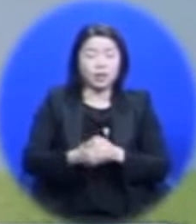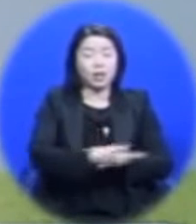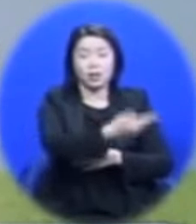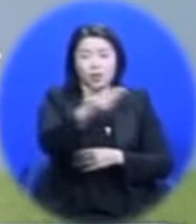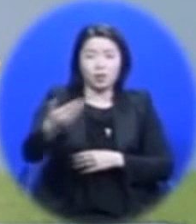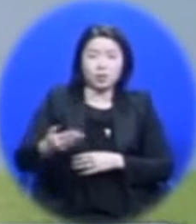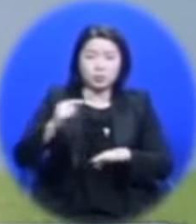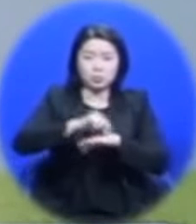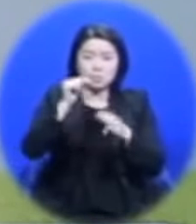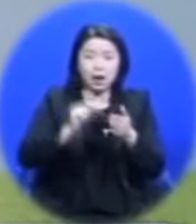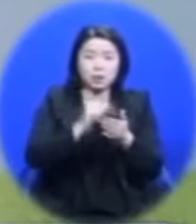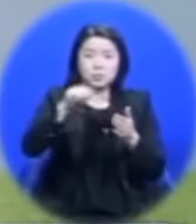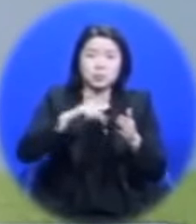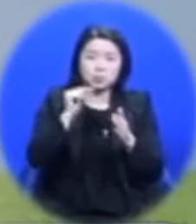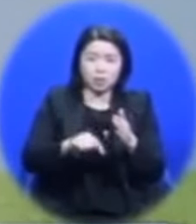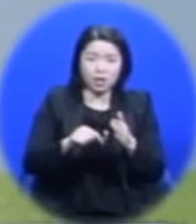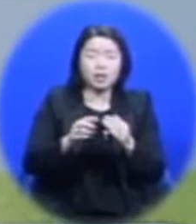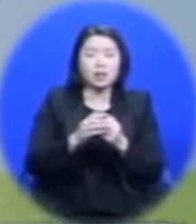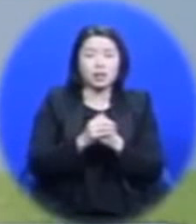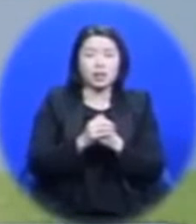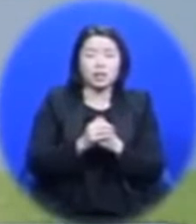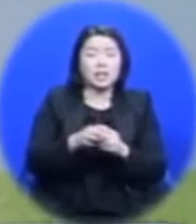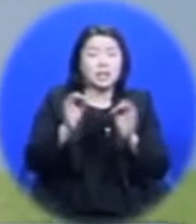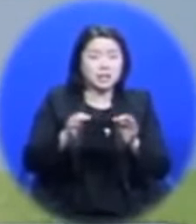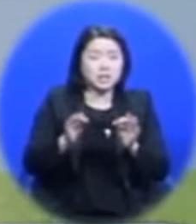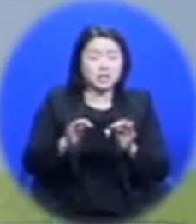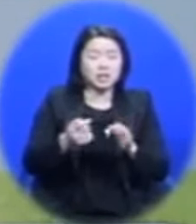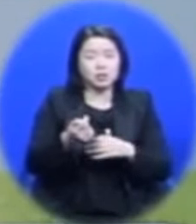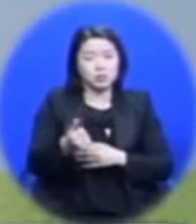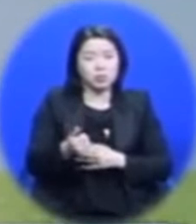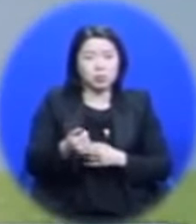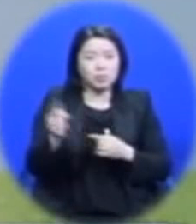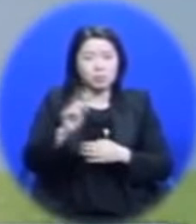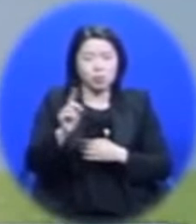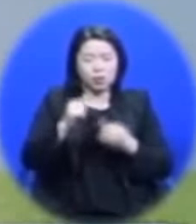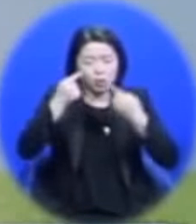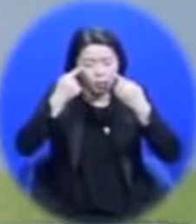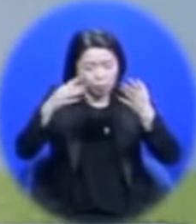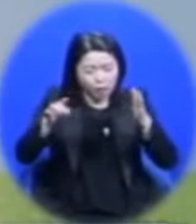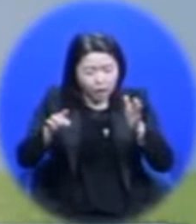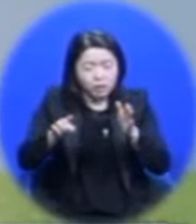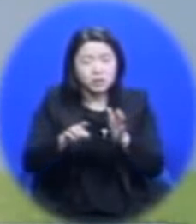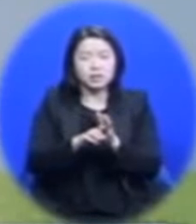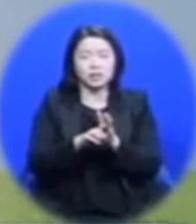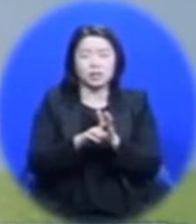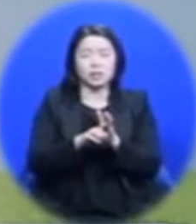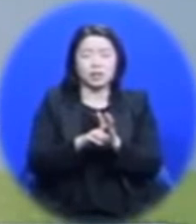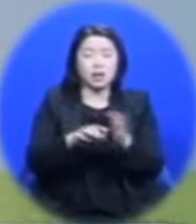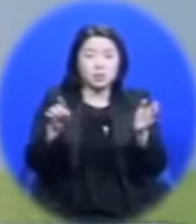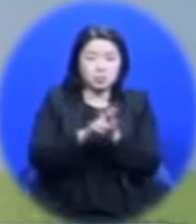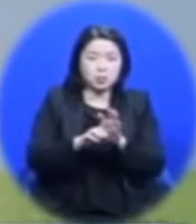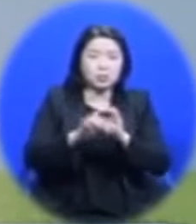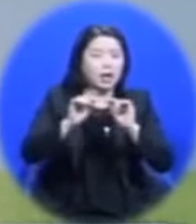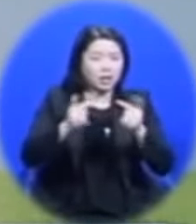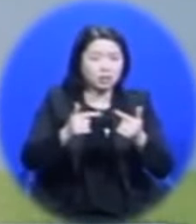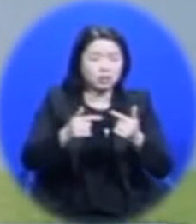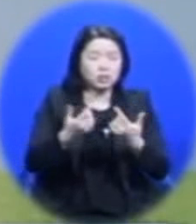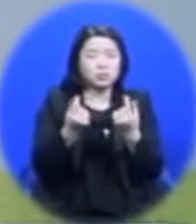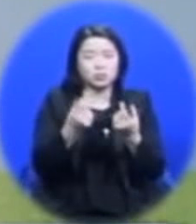여러분의 마음 속에 아, 이제 좀 뭔가 확실하게 믿을 거면 믿고 아니면 아니고 그러면